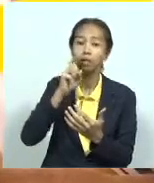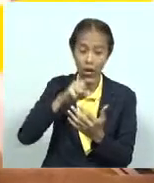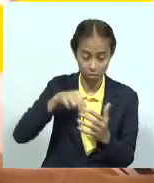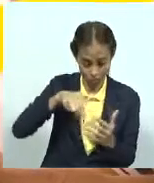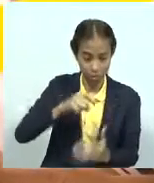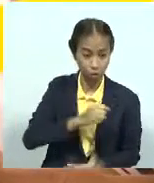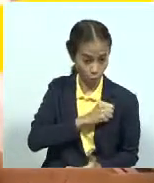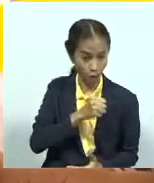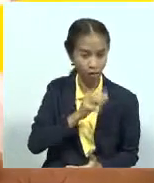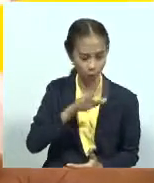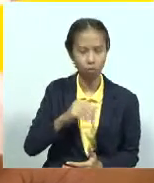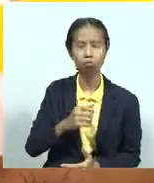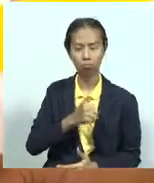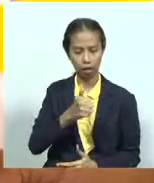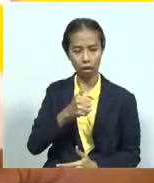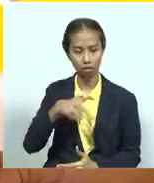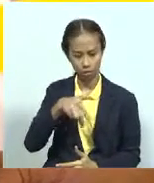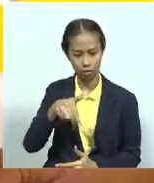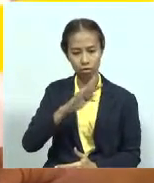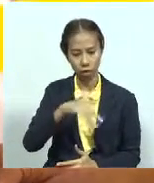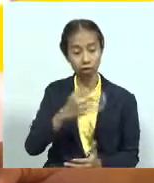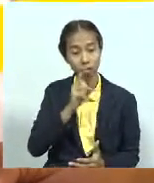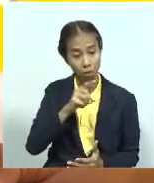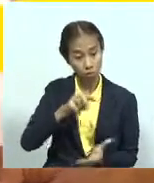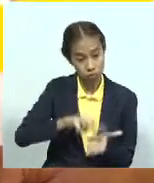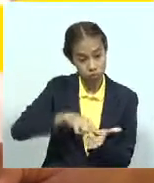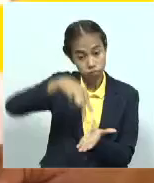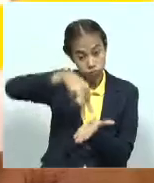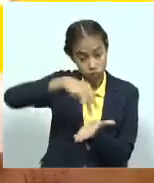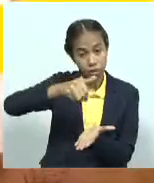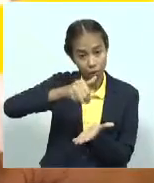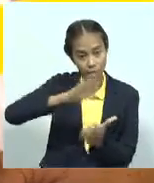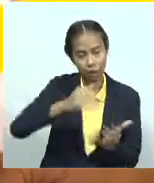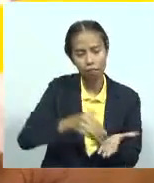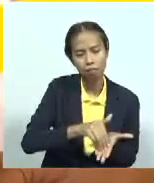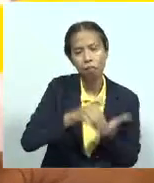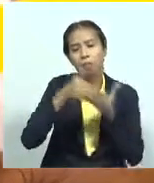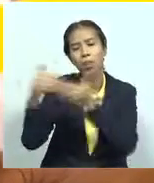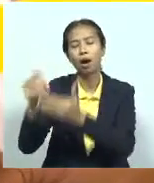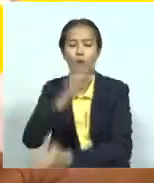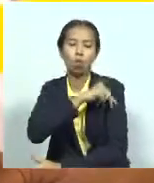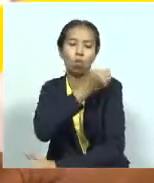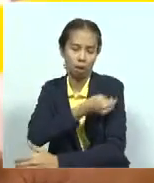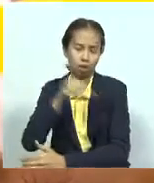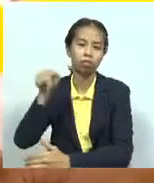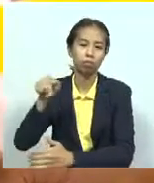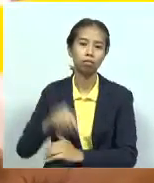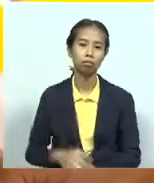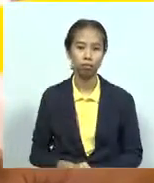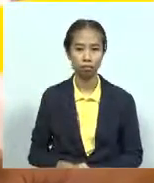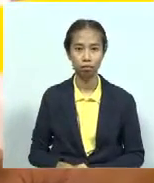ไหมเขาบอกว่าเดินได้เดินได้ผมก็ลุกได้ไหมเขาบอกลุกได้ก็เลยจับเขาลุกขึ้นมาแล้วก็รีบพาเขาไปส่งโรงพยาบาล